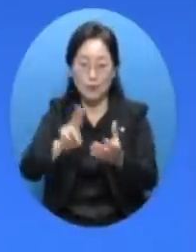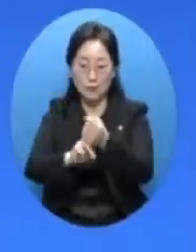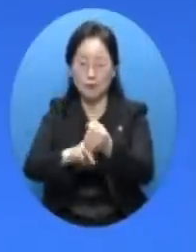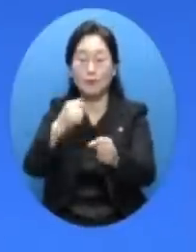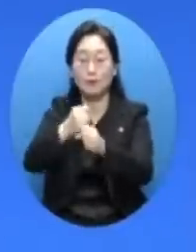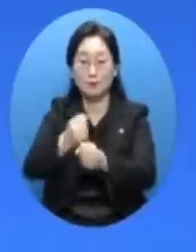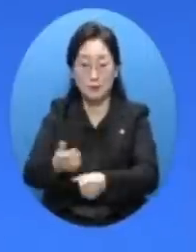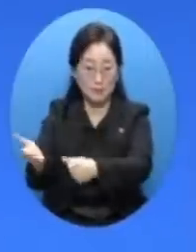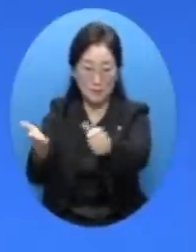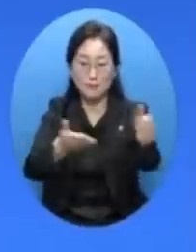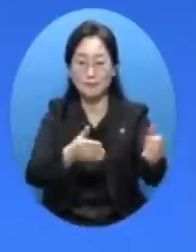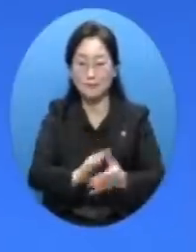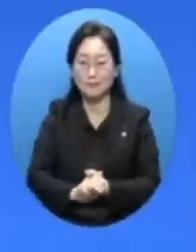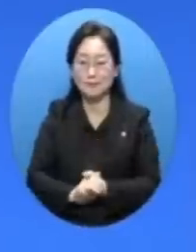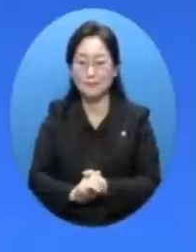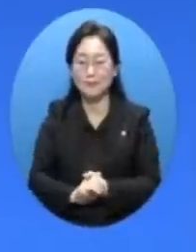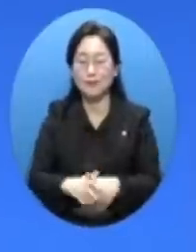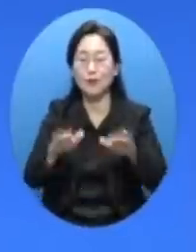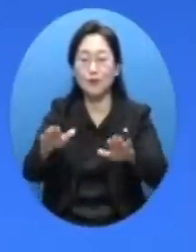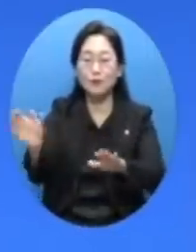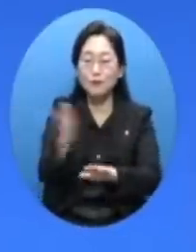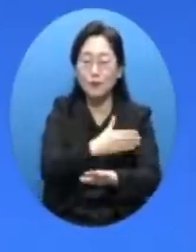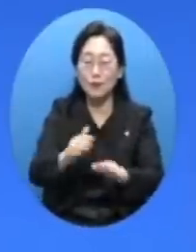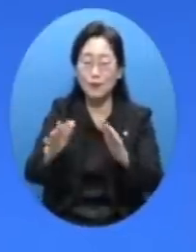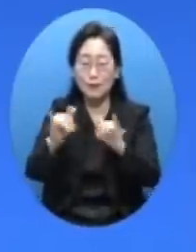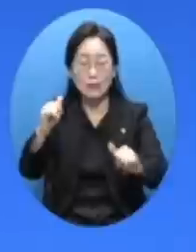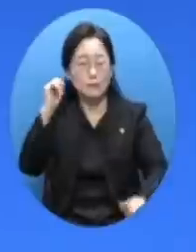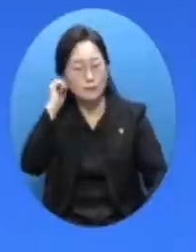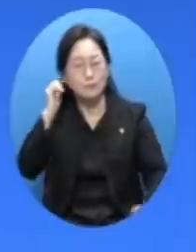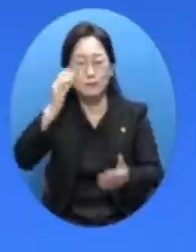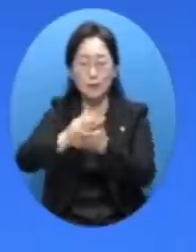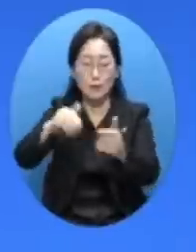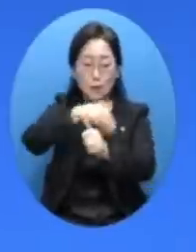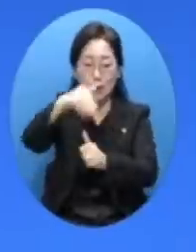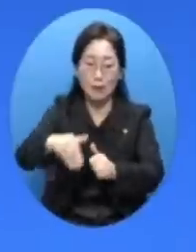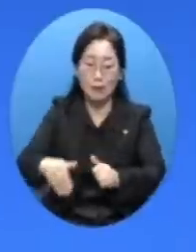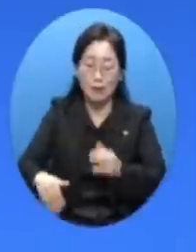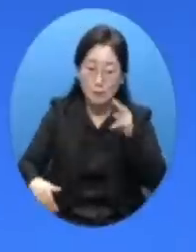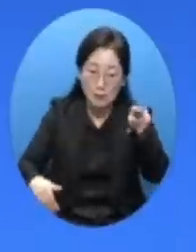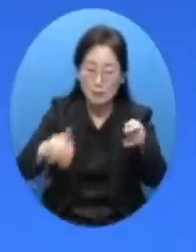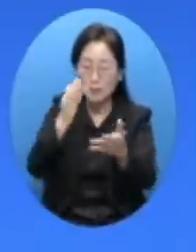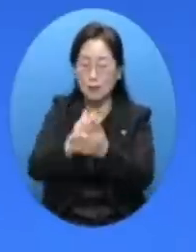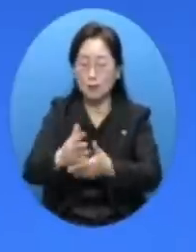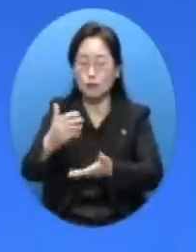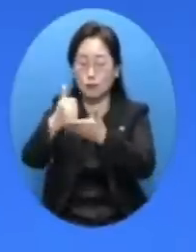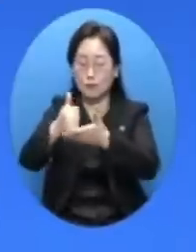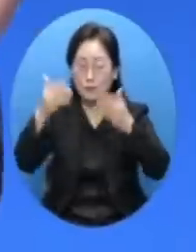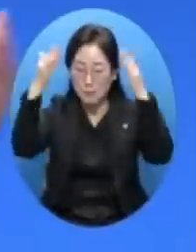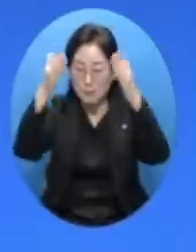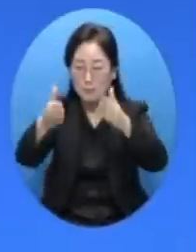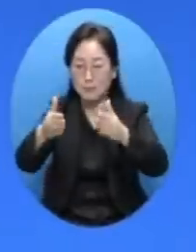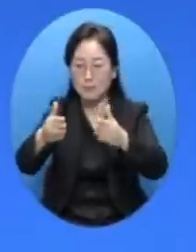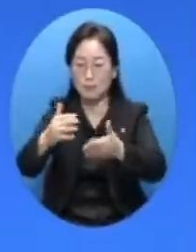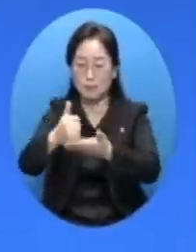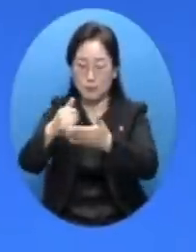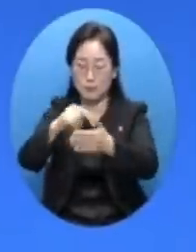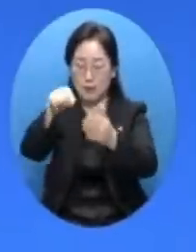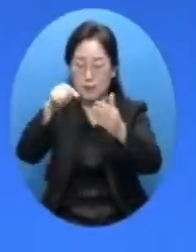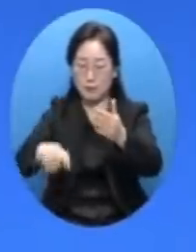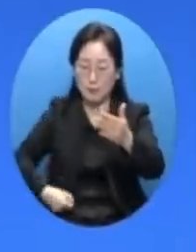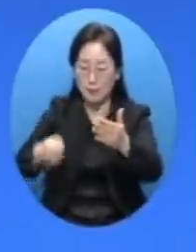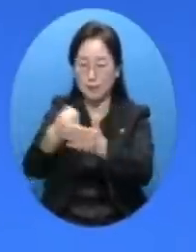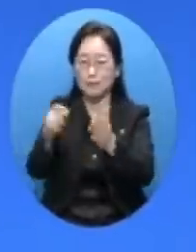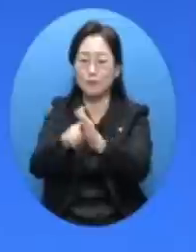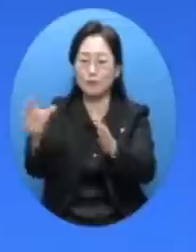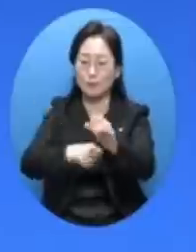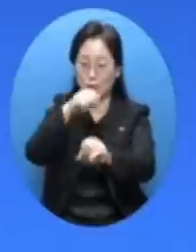되기를 바랍니다. 오늘 이후로 사람의 음성을 듣지 말고 환경의 음성을 듣지 말고 주님의 음성도 주만에서 결단하고 믿음으로